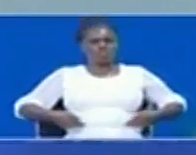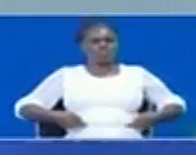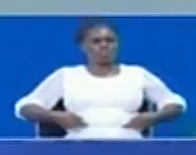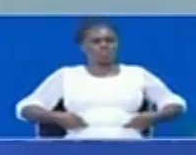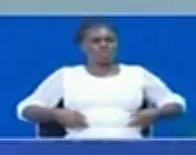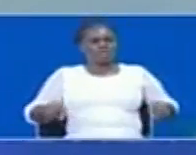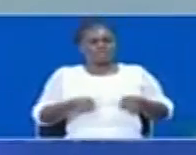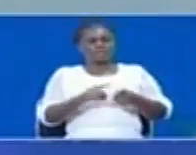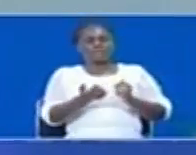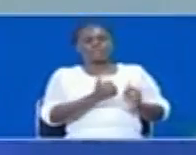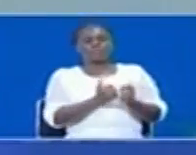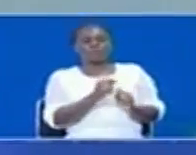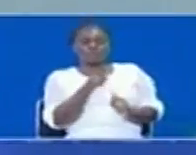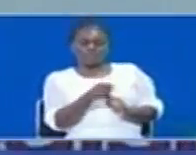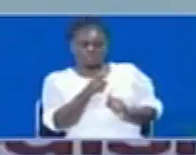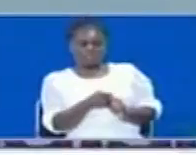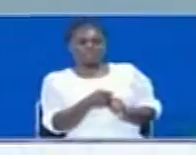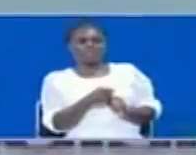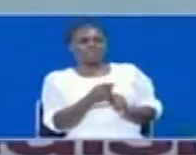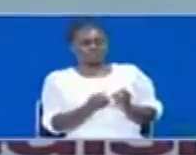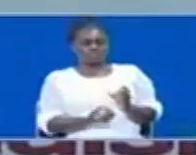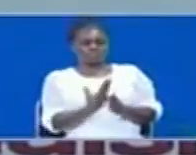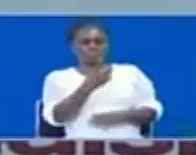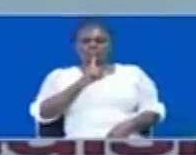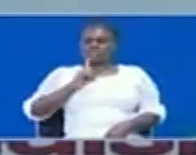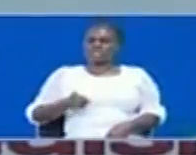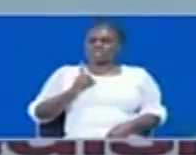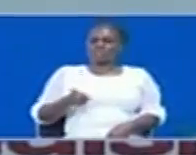It is a sport that that creates a discipline.